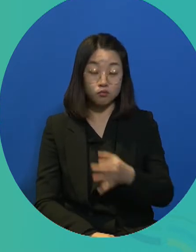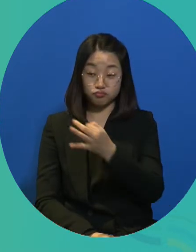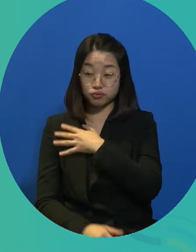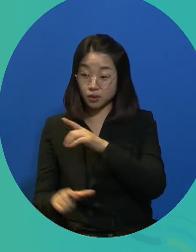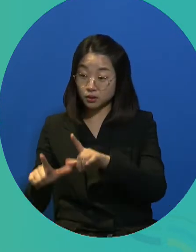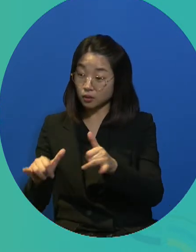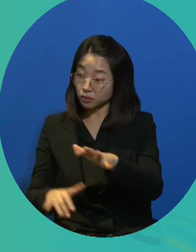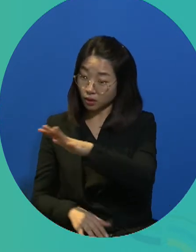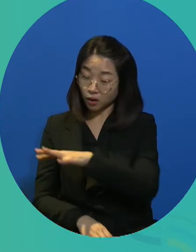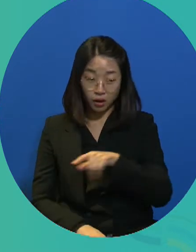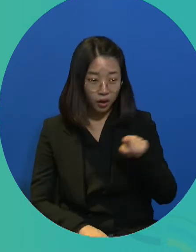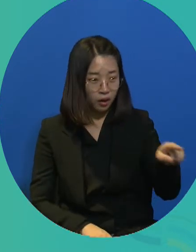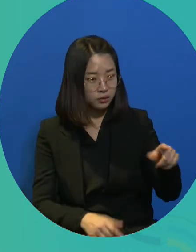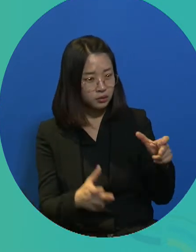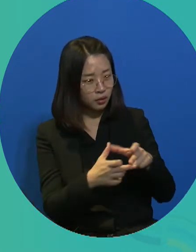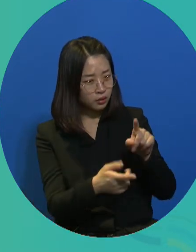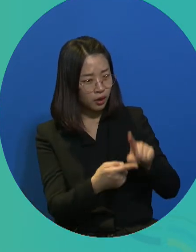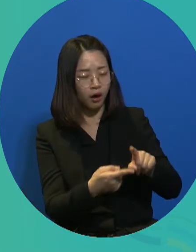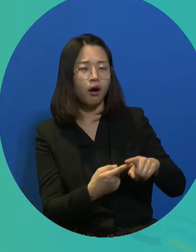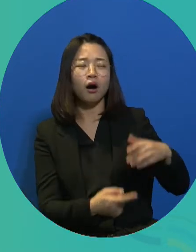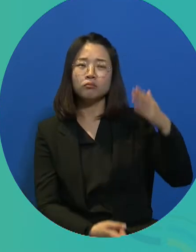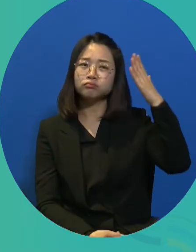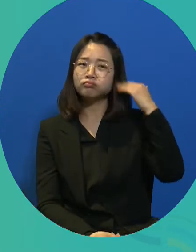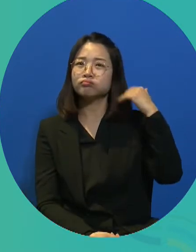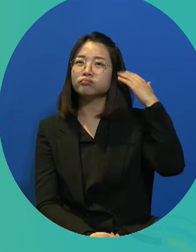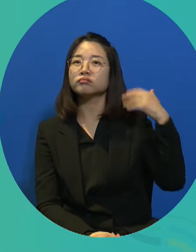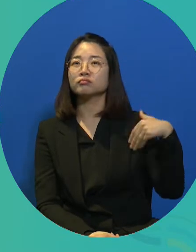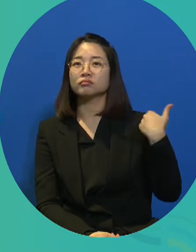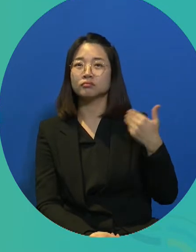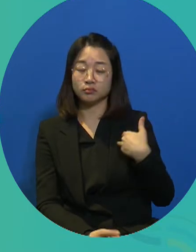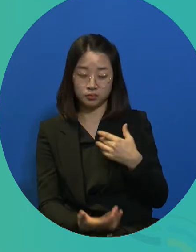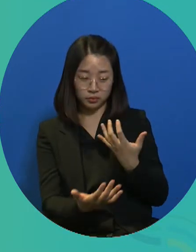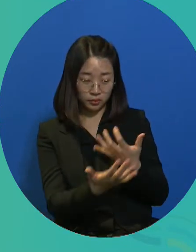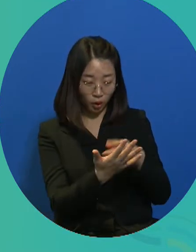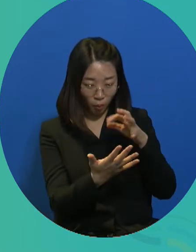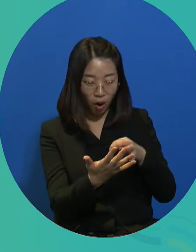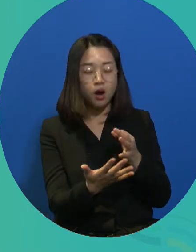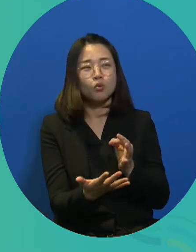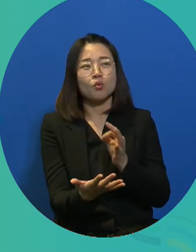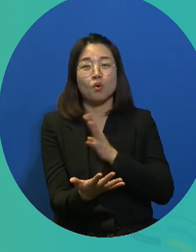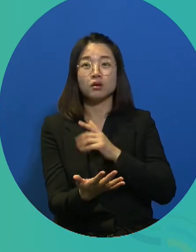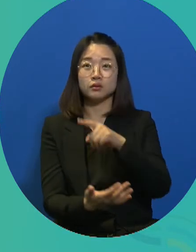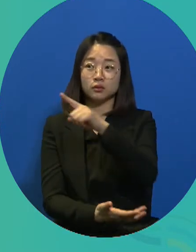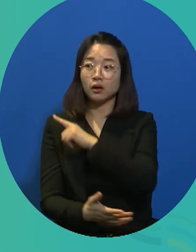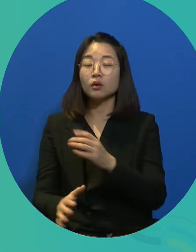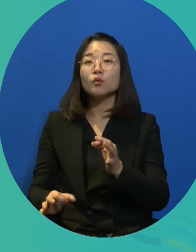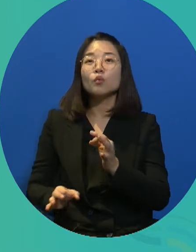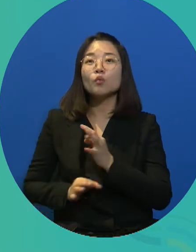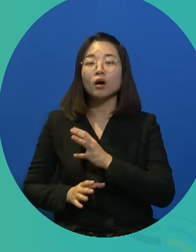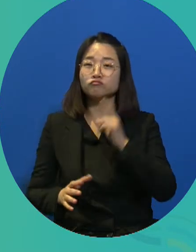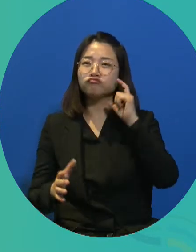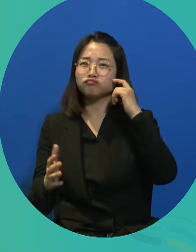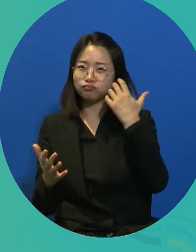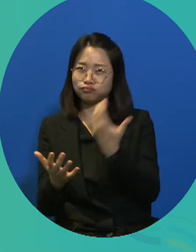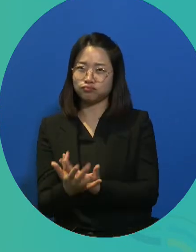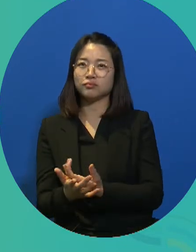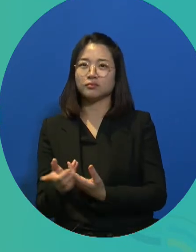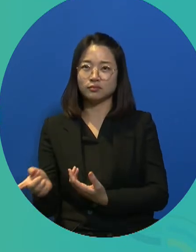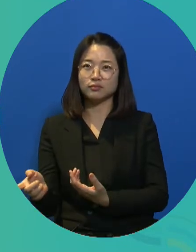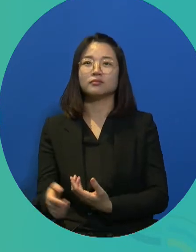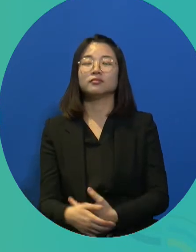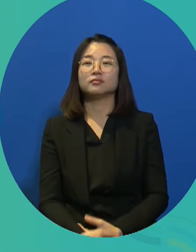있는 사람들은 이 상황에 대해서 전혀 모르고 있었고 그래서 깜짝 놀랐고 믿지 못했습니다. 정말 이럴 수가